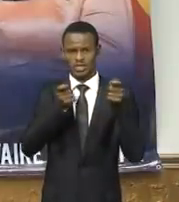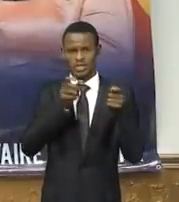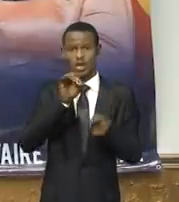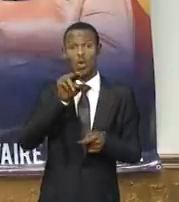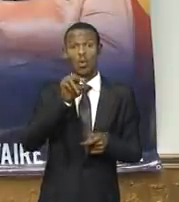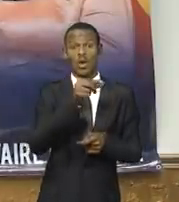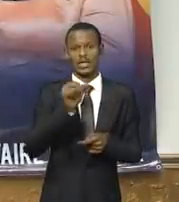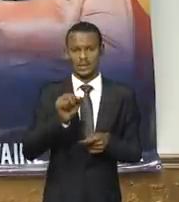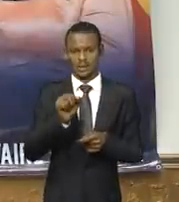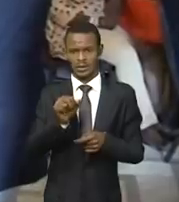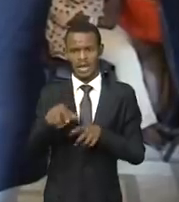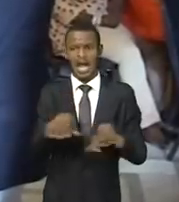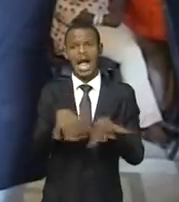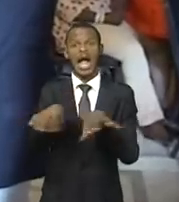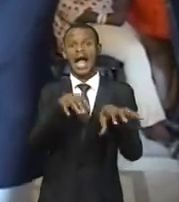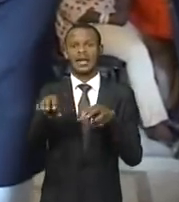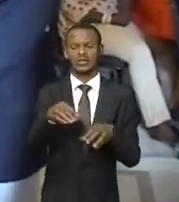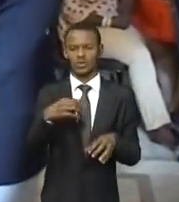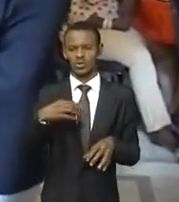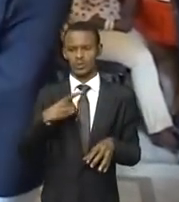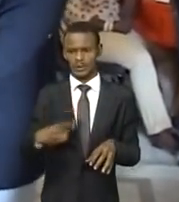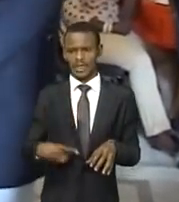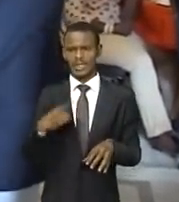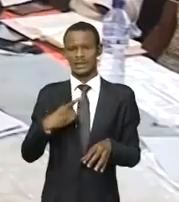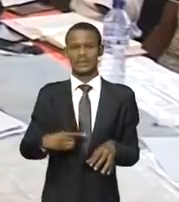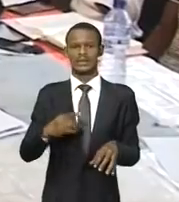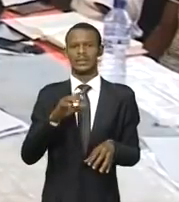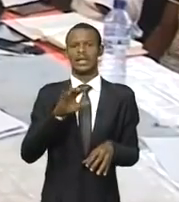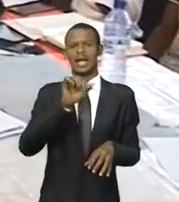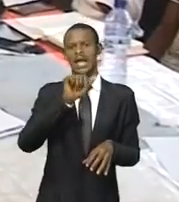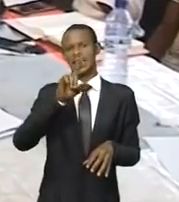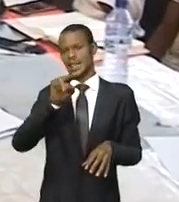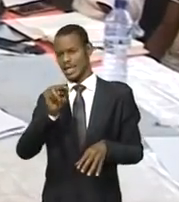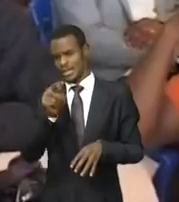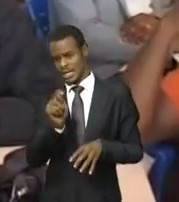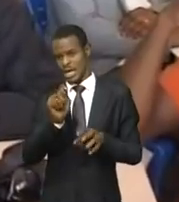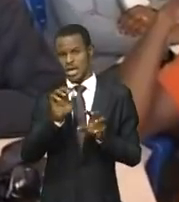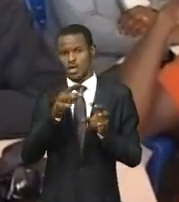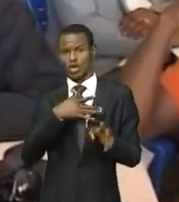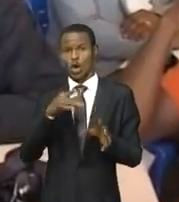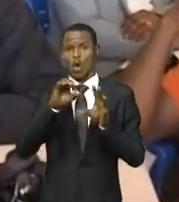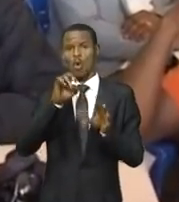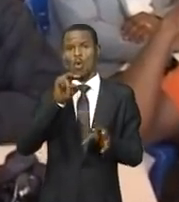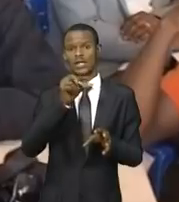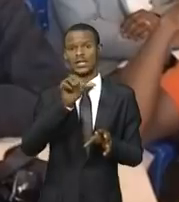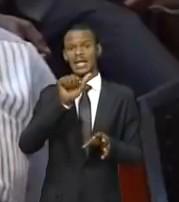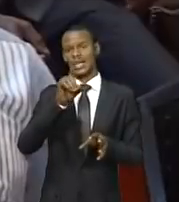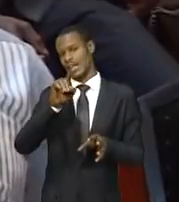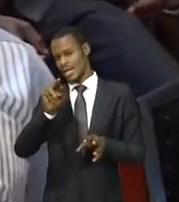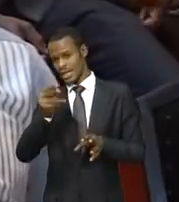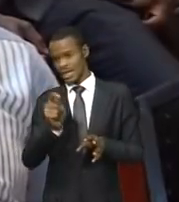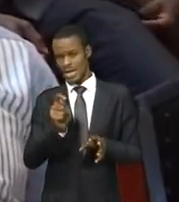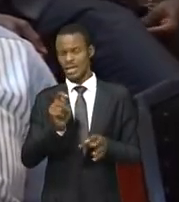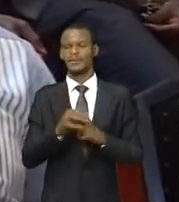Tshisekedi pour le développement communautaire intégral, ADNT, a inspiré son coordonnateur national, l'évêque Stéphane